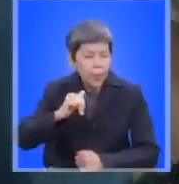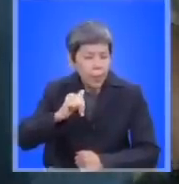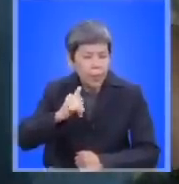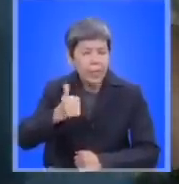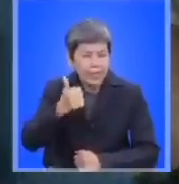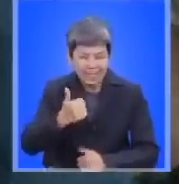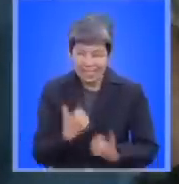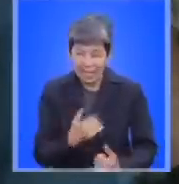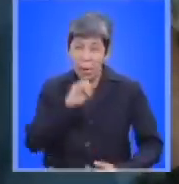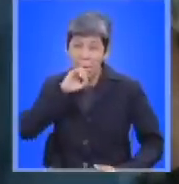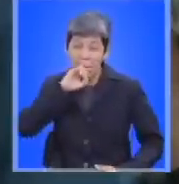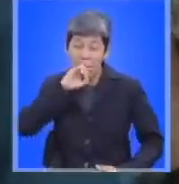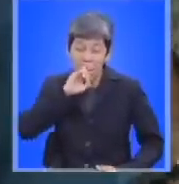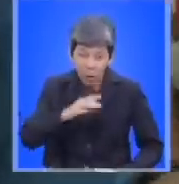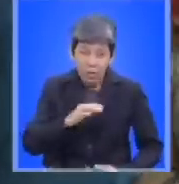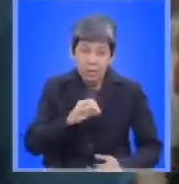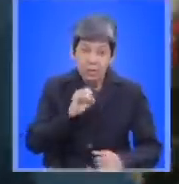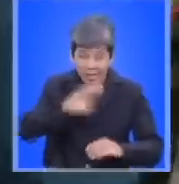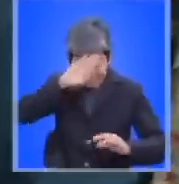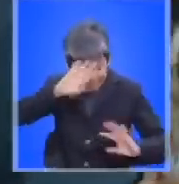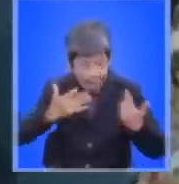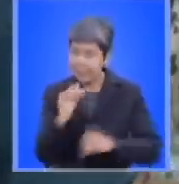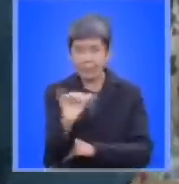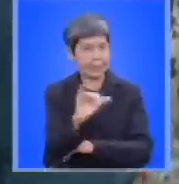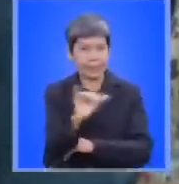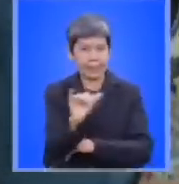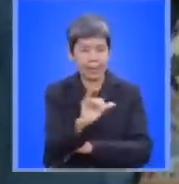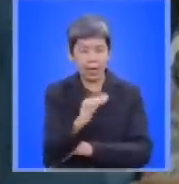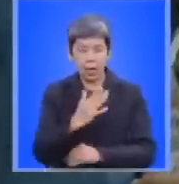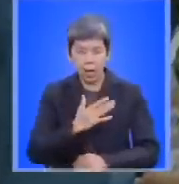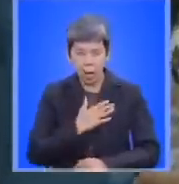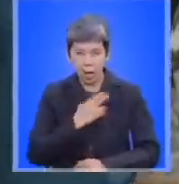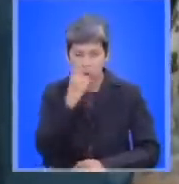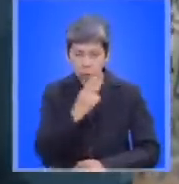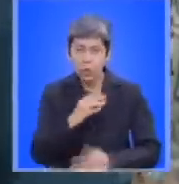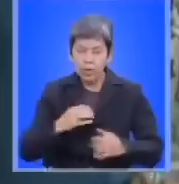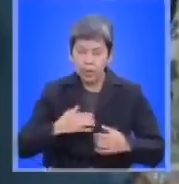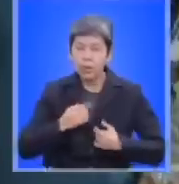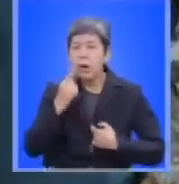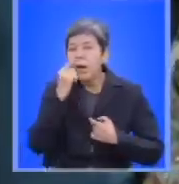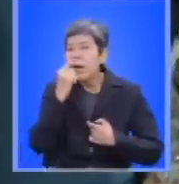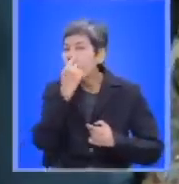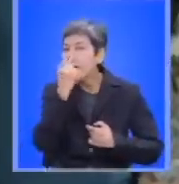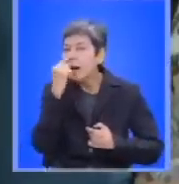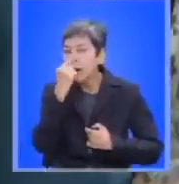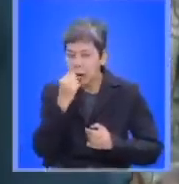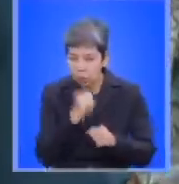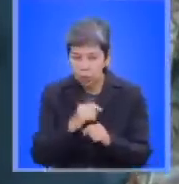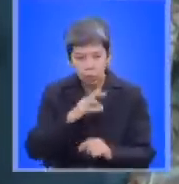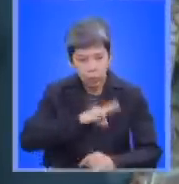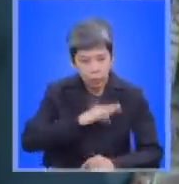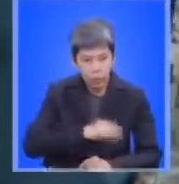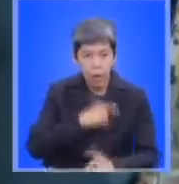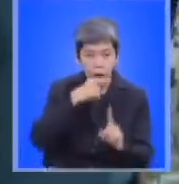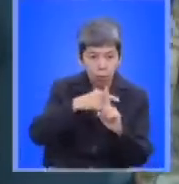ว่ายังไม่ใช่หายนะครับผลตรวจจากเยื่อบุโพรงจมูกเนี่ยจากบวกเป็นล